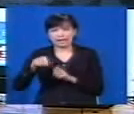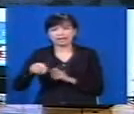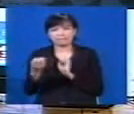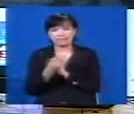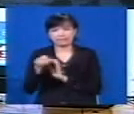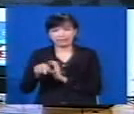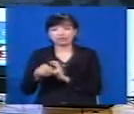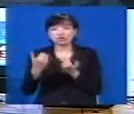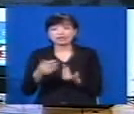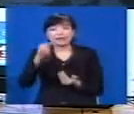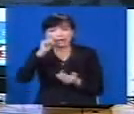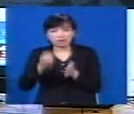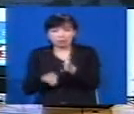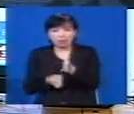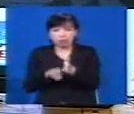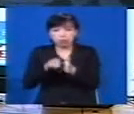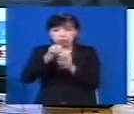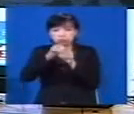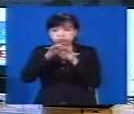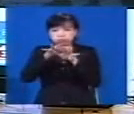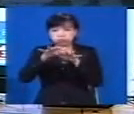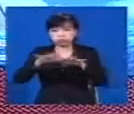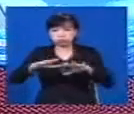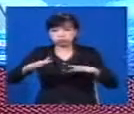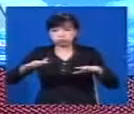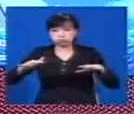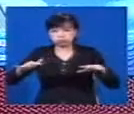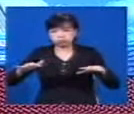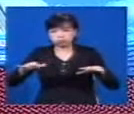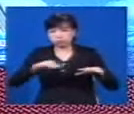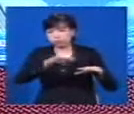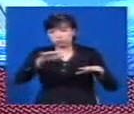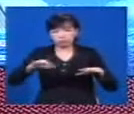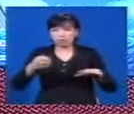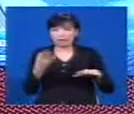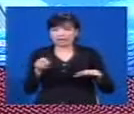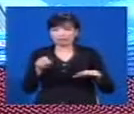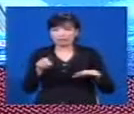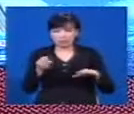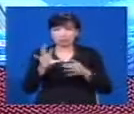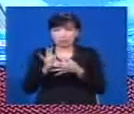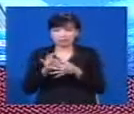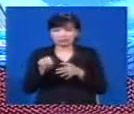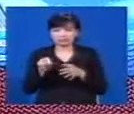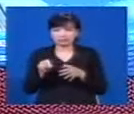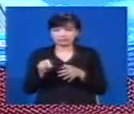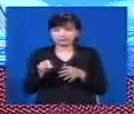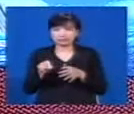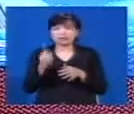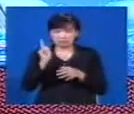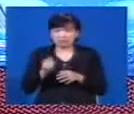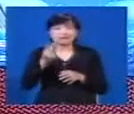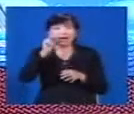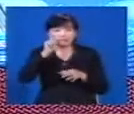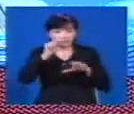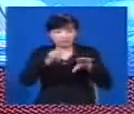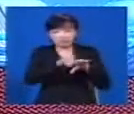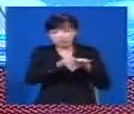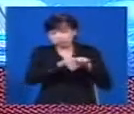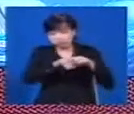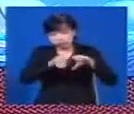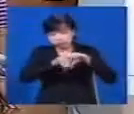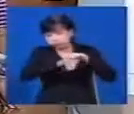นี้น้ำเต็มทุ่งเต็มแม่น้ำไปหมดก็ต้องระบายลงบางปะกง คร ับการระบายลงบางปะกงก็จะทำให้น้ำระบายจากกบินบุรีมาที่